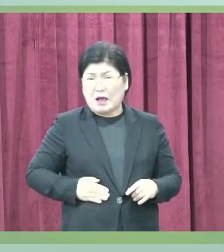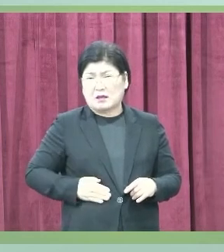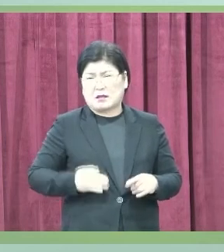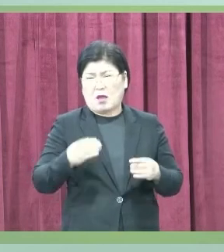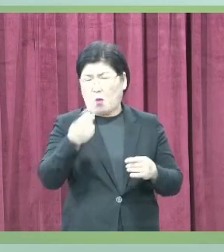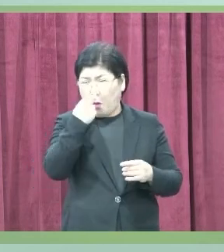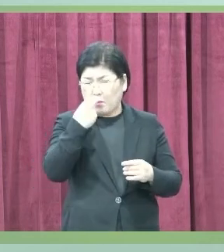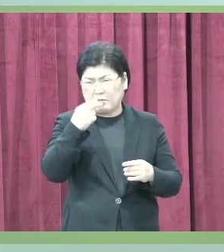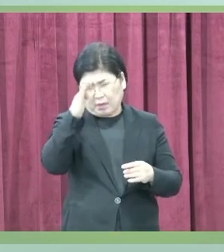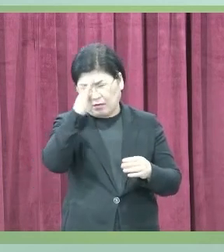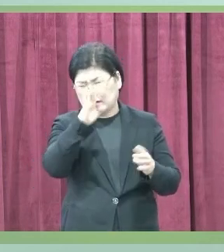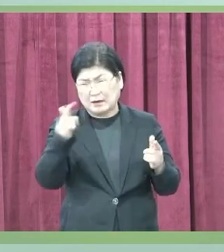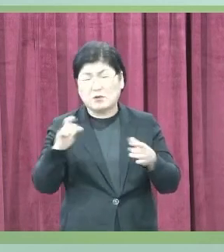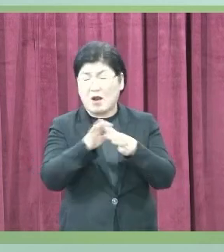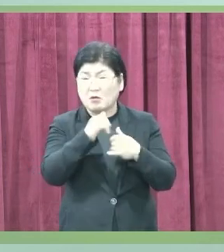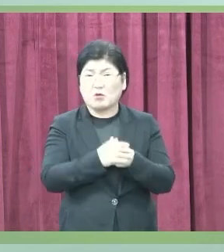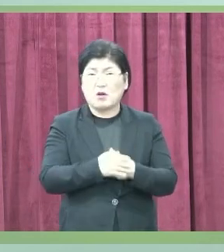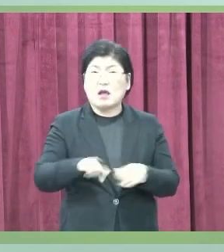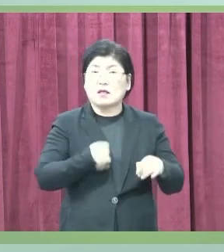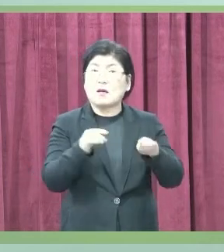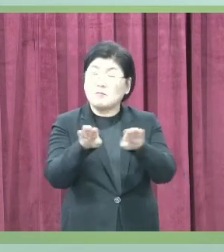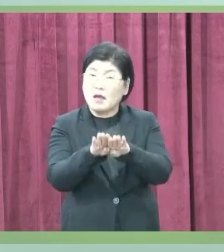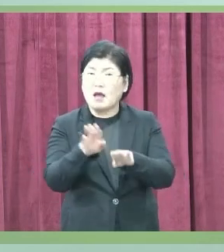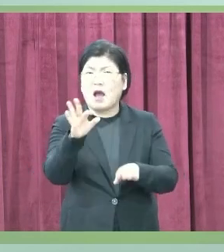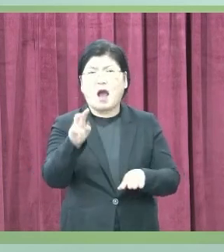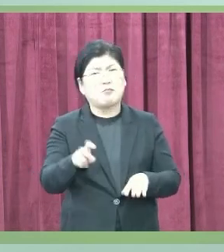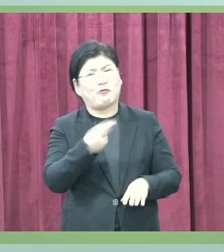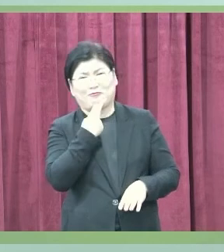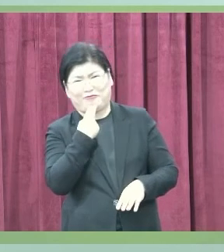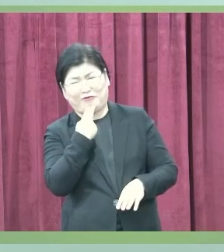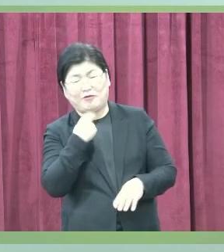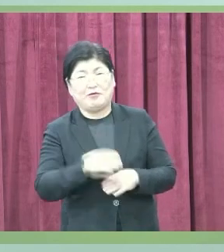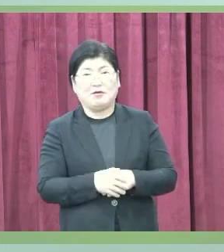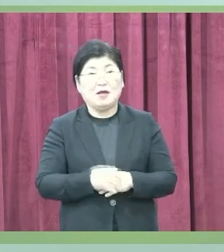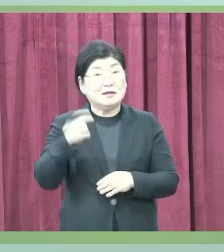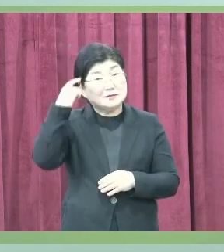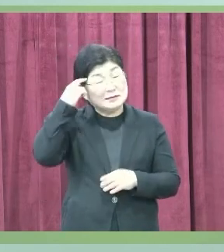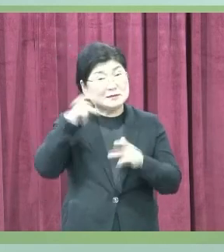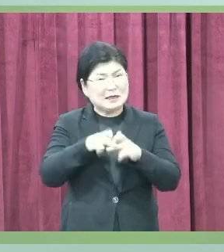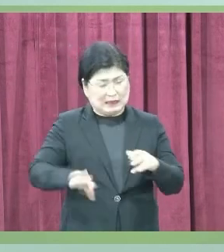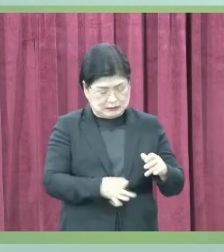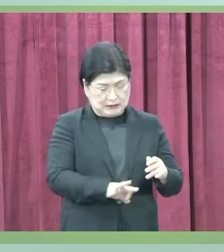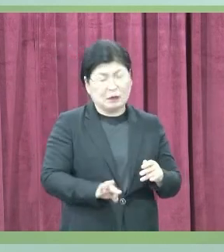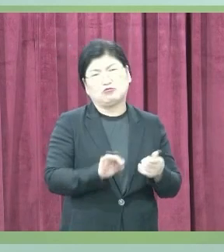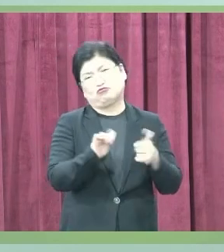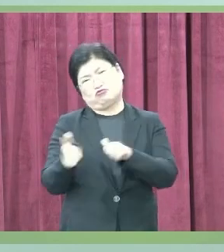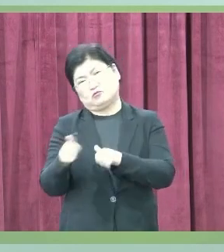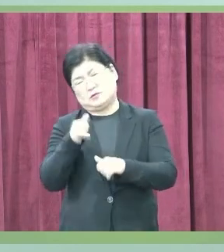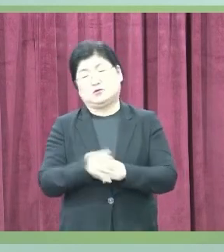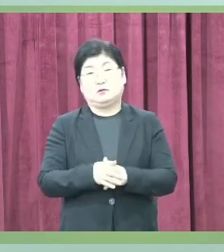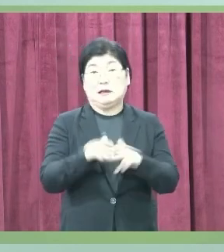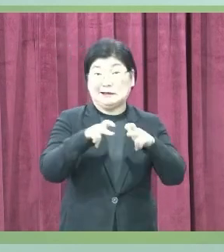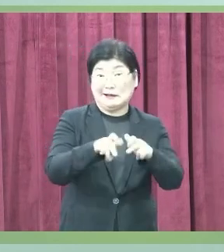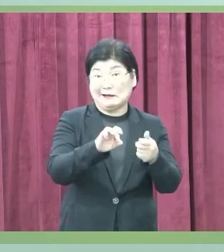위암이 1위고, 정신장애, 자폐성 장애는 암으로 인한 사망이 없었고, 정신적 장애는 대장암. 예, 장애의